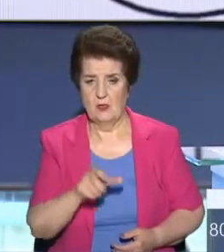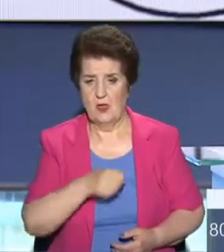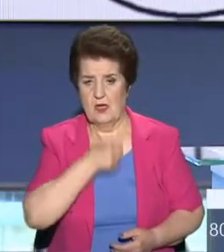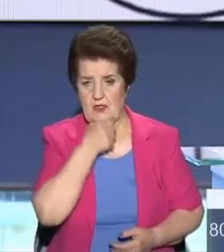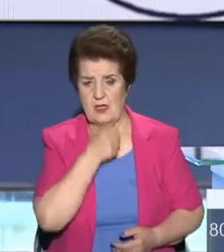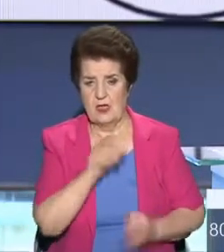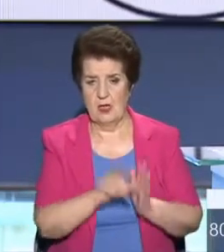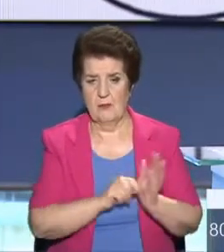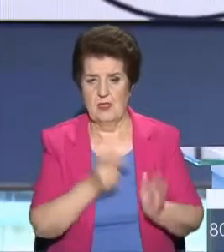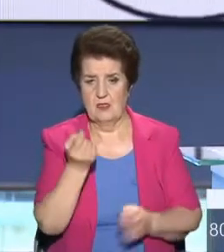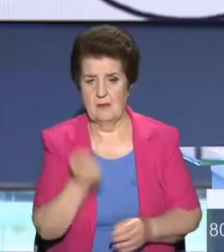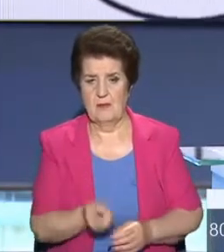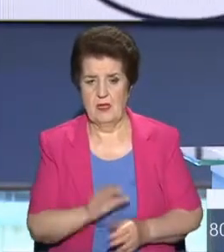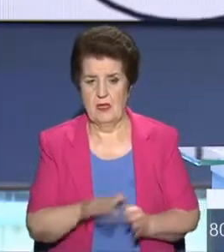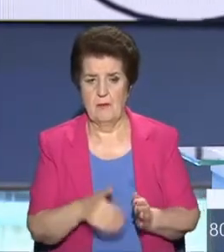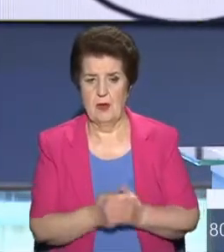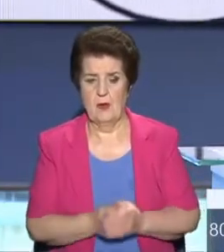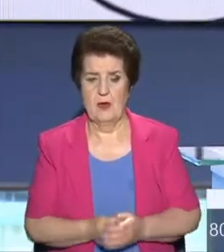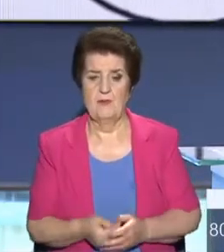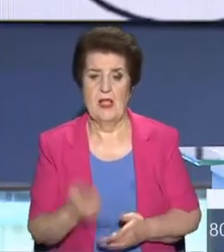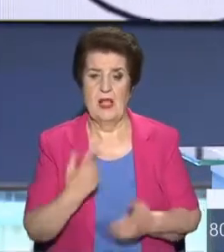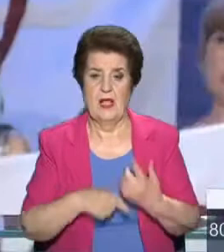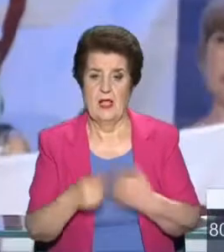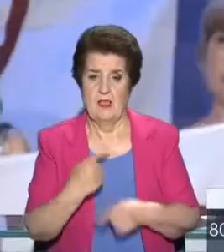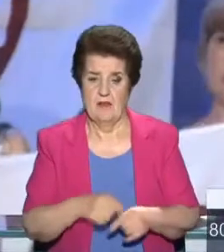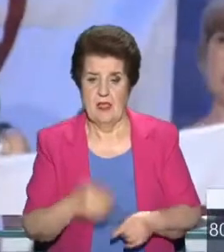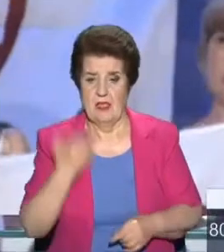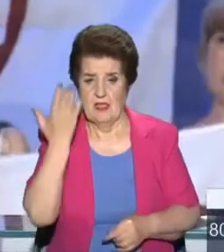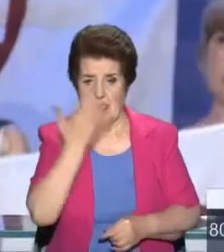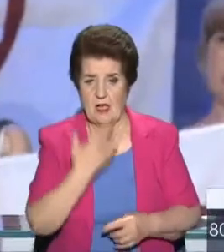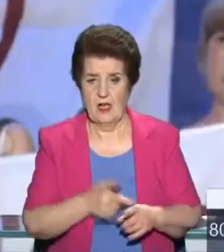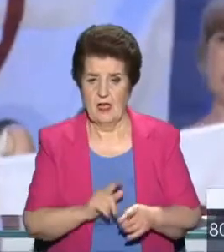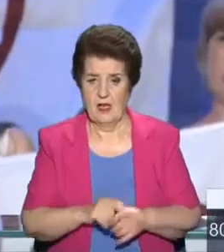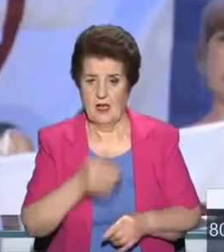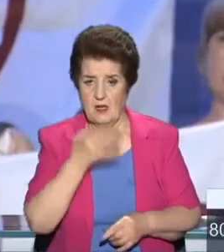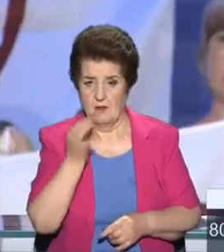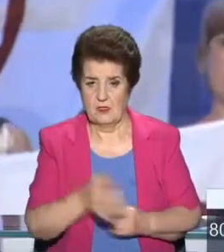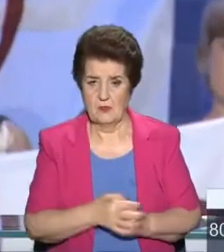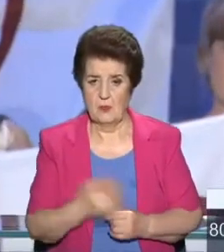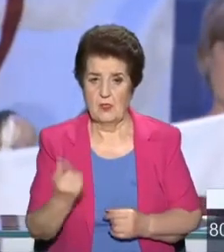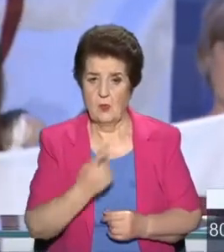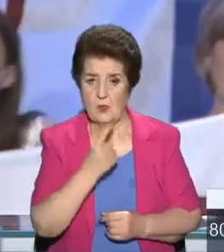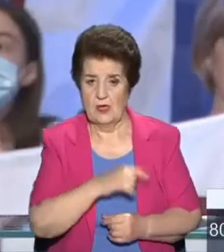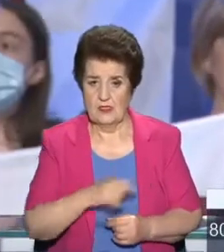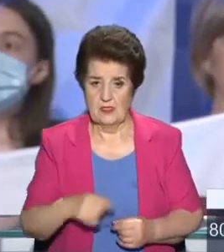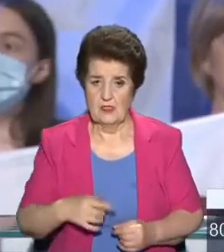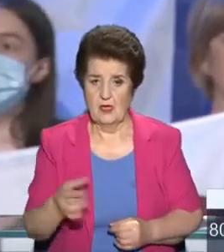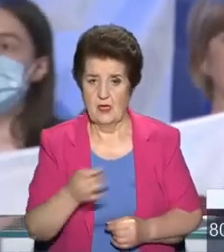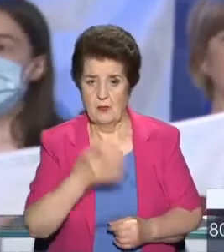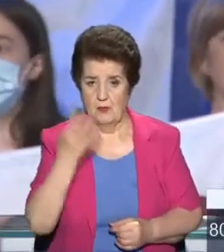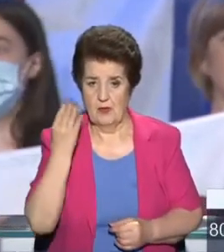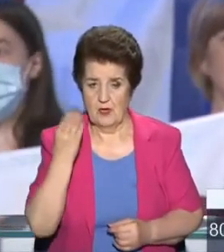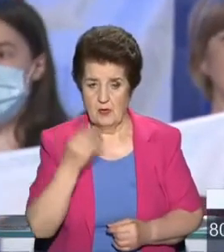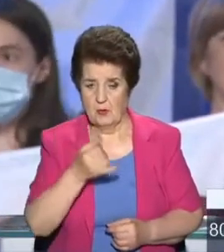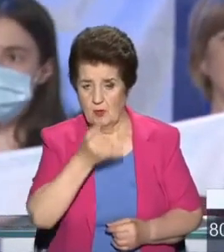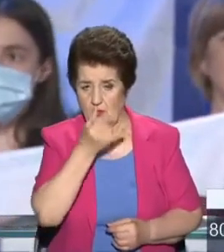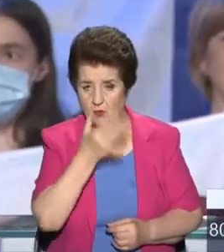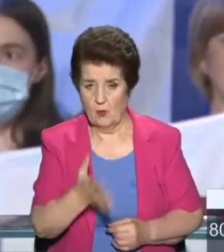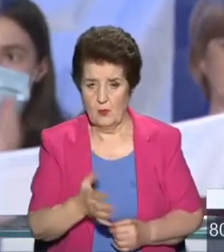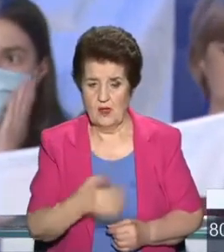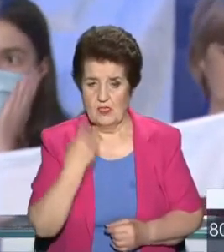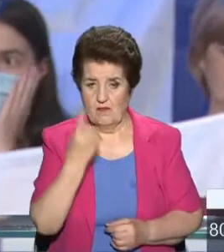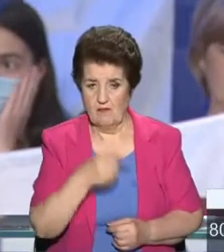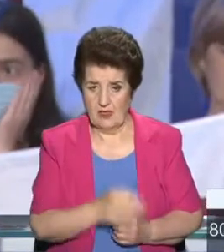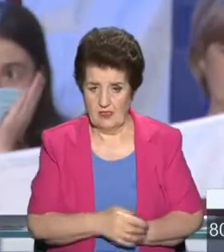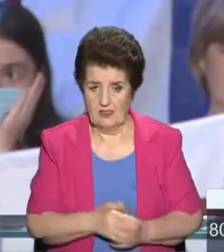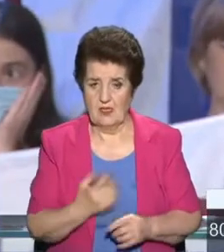pensie mizeră până la urmă în revin la ideea pe care am renunțat o mai sus de una singură Republica Moldova nu poate face față acestor